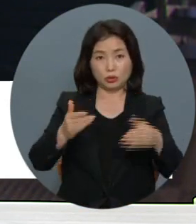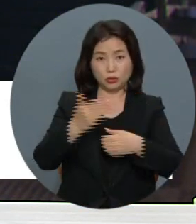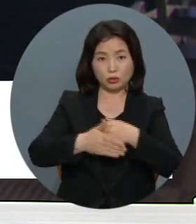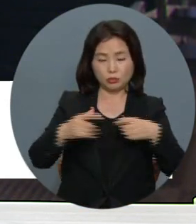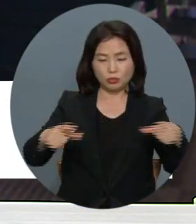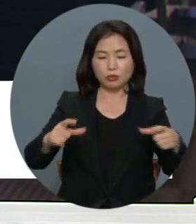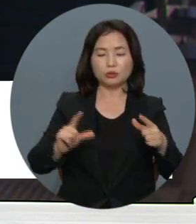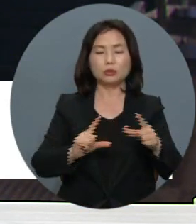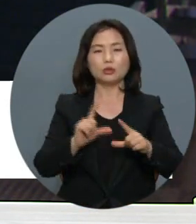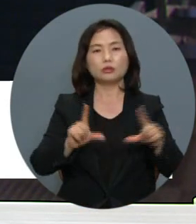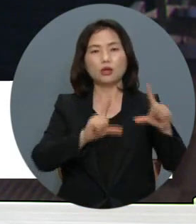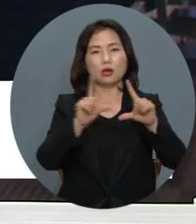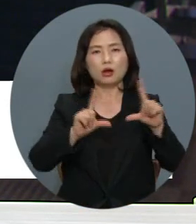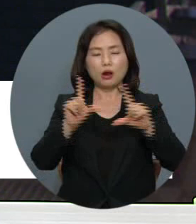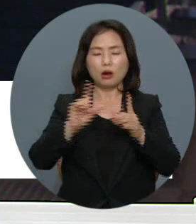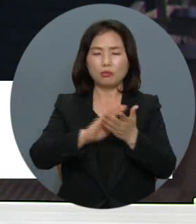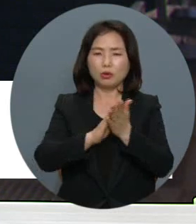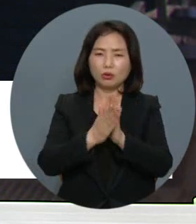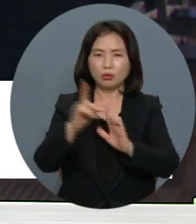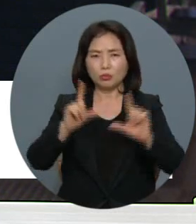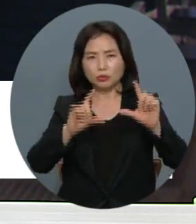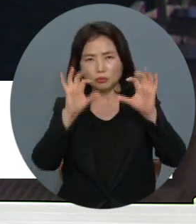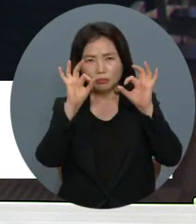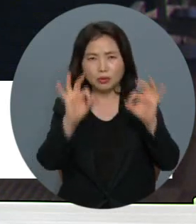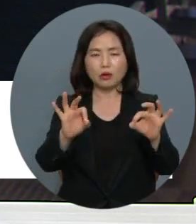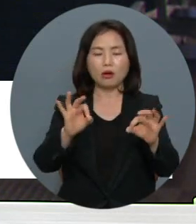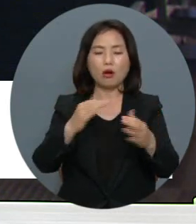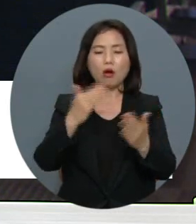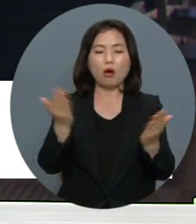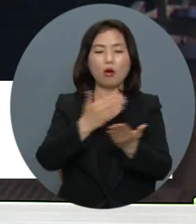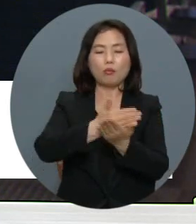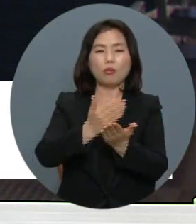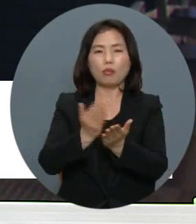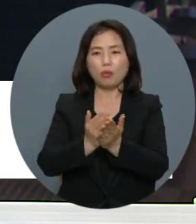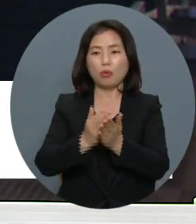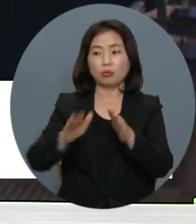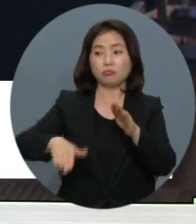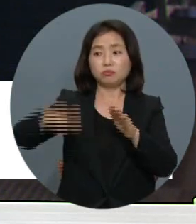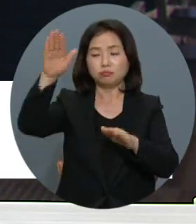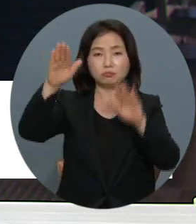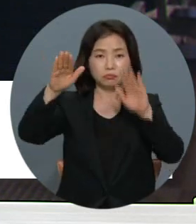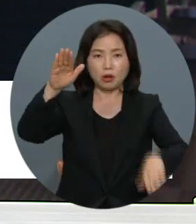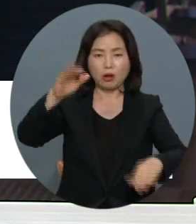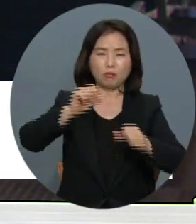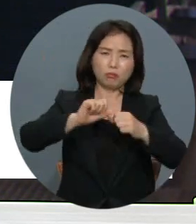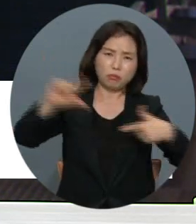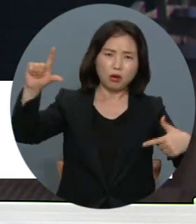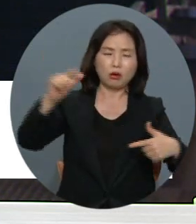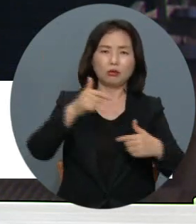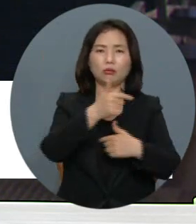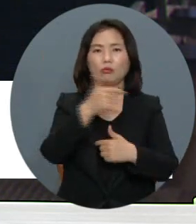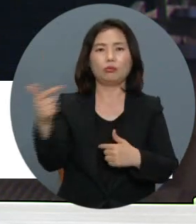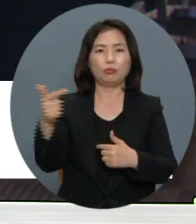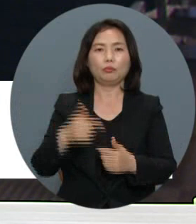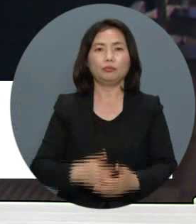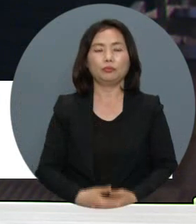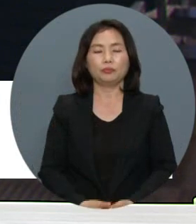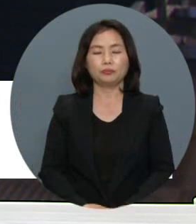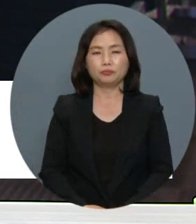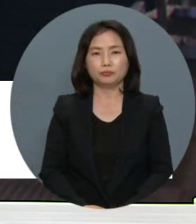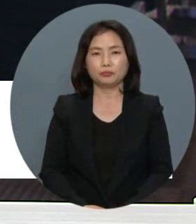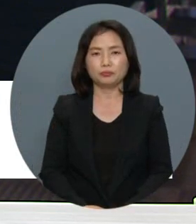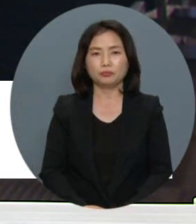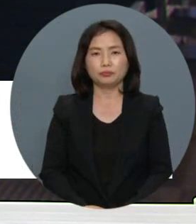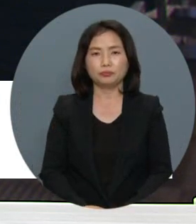지역 생활업종 수의 변화를 들여다봤더니 업종별 희비가 극명하게 엇갈리는 것으로 나타났습니다.